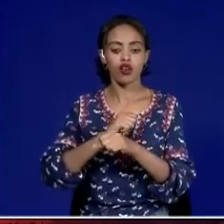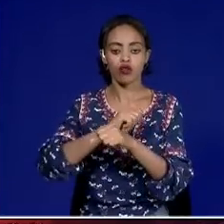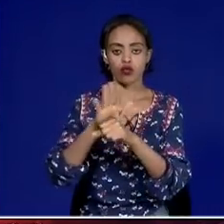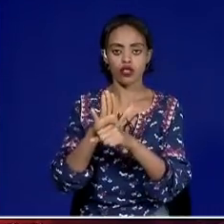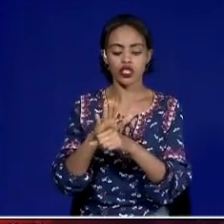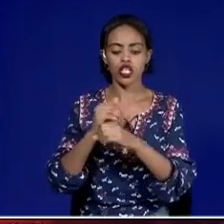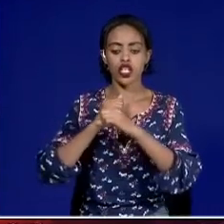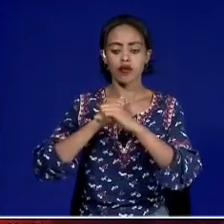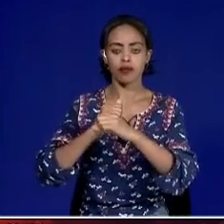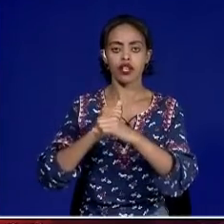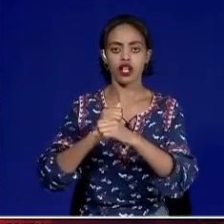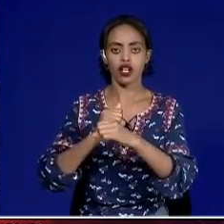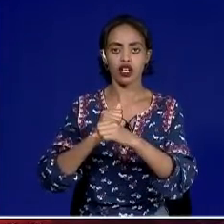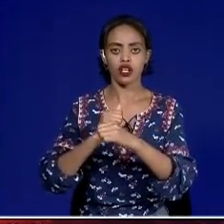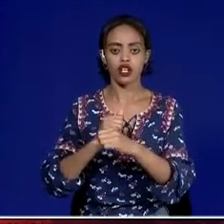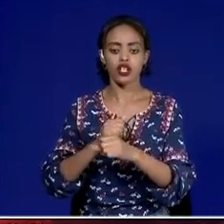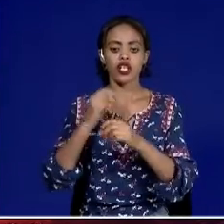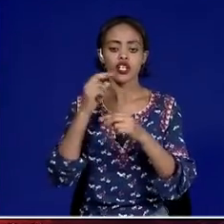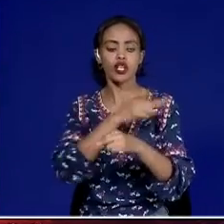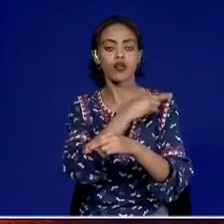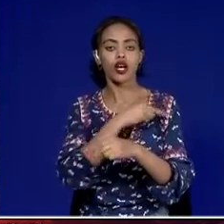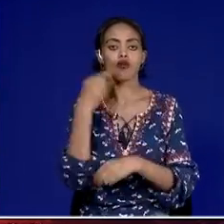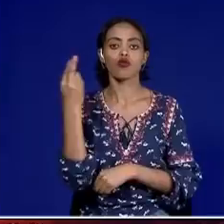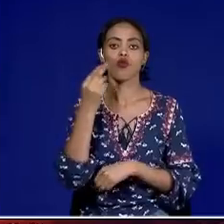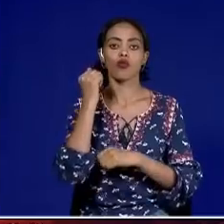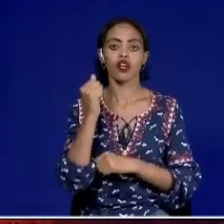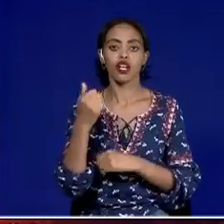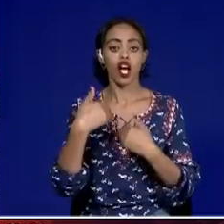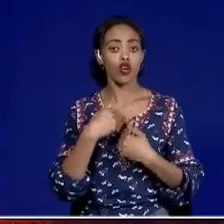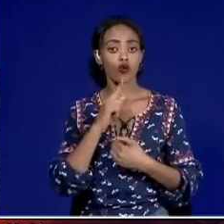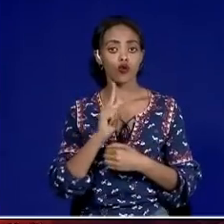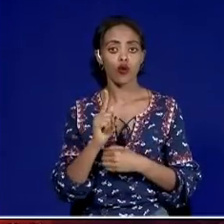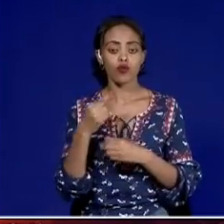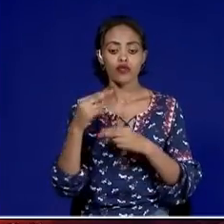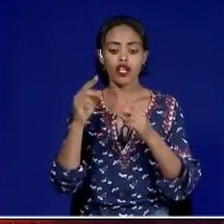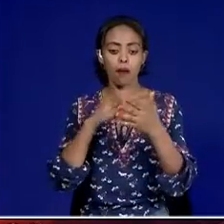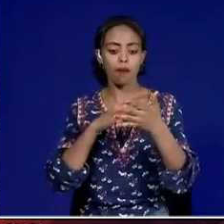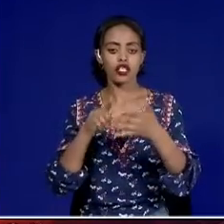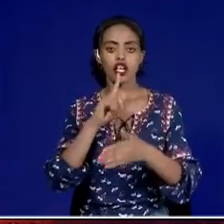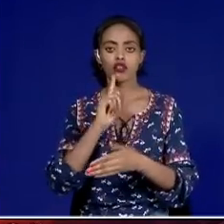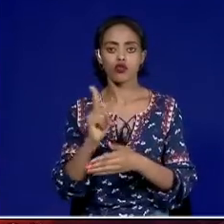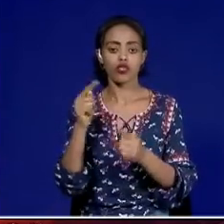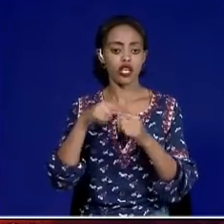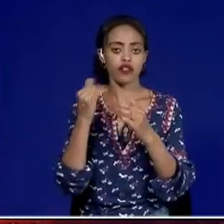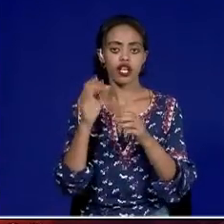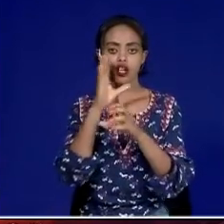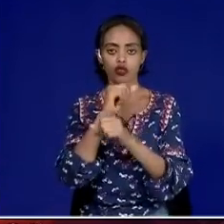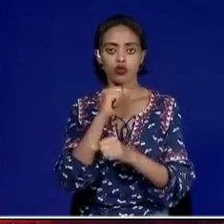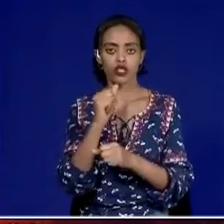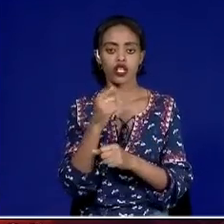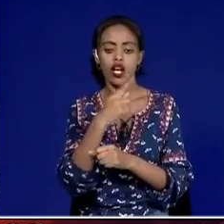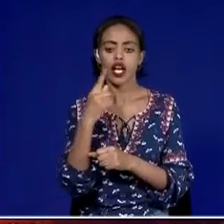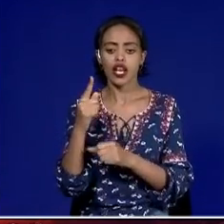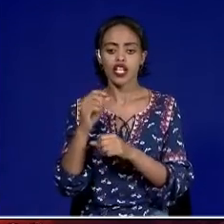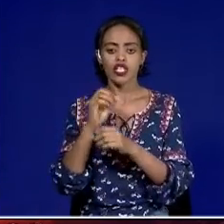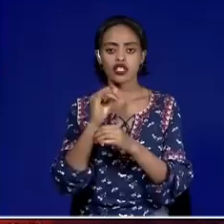19 ልምክልኻል ልምሕካም ክንጥቀመሎም ንኽእል ኣለዉ ድዮም ልብል መፅናዓት እዩ። ስቲል ኣይተወደን ውዳእ ግን ሓደ ሓደ